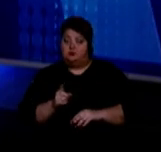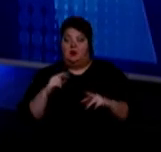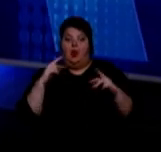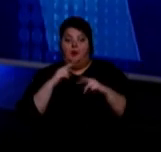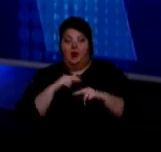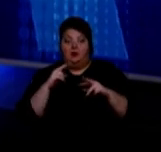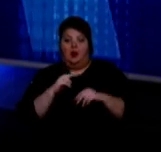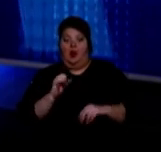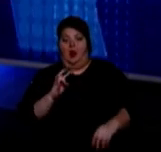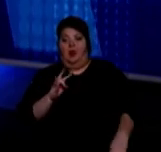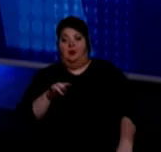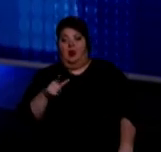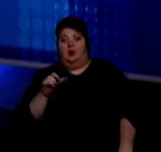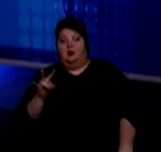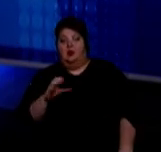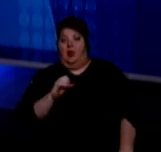медикаментів, там аналгін, аспірин,